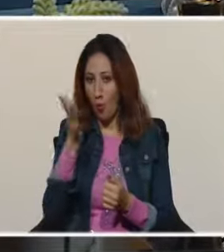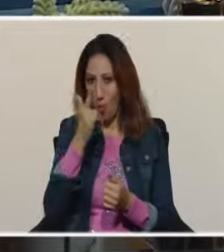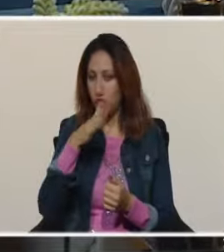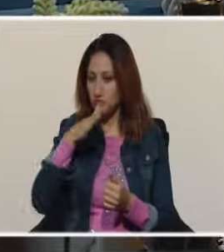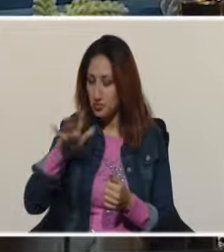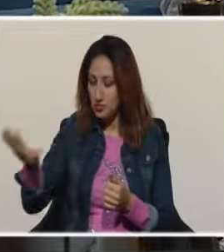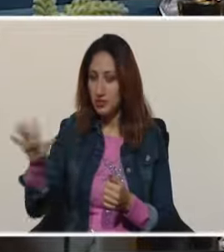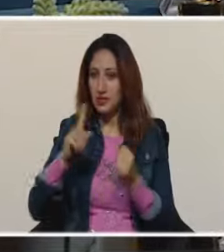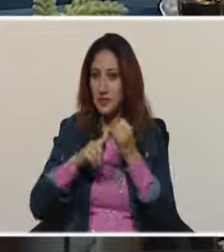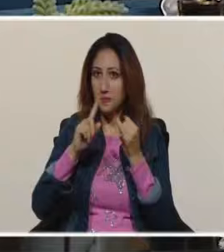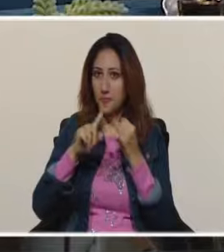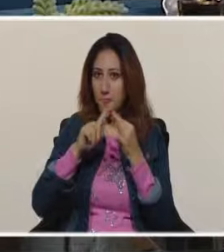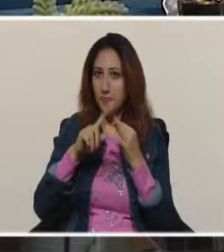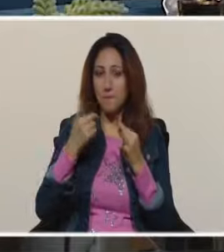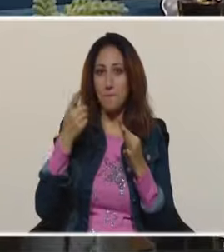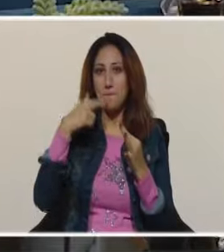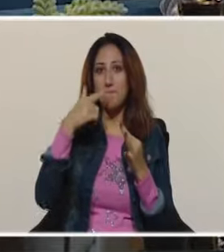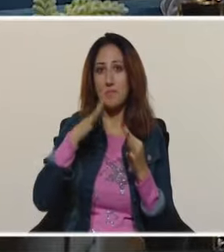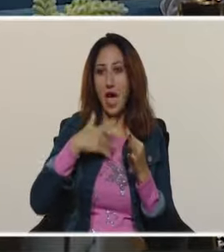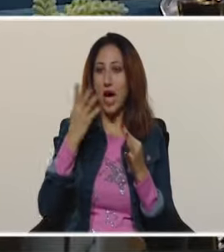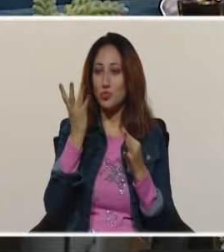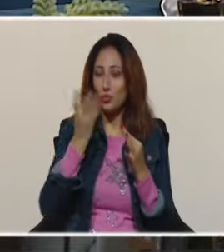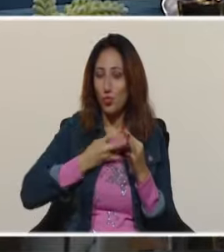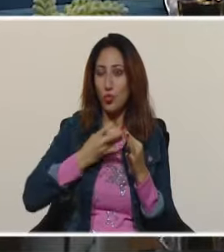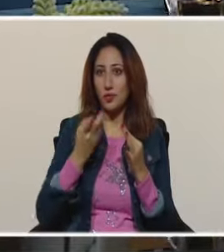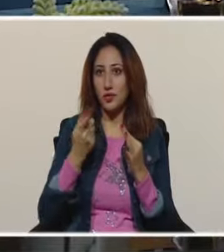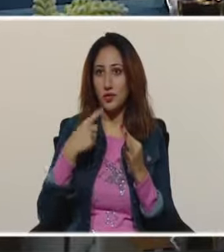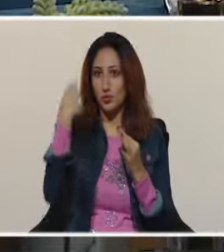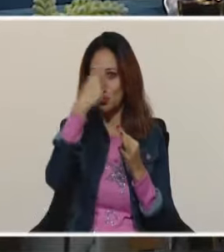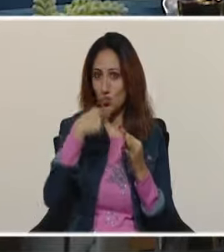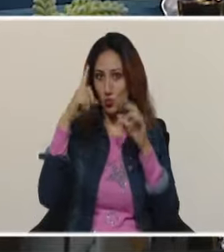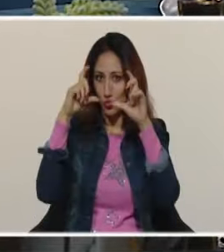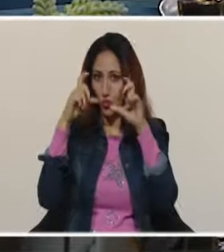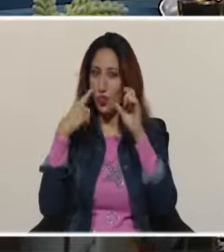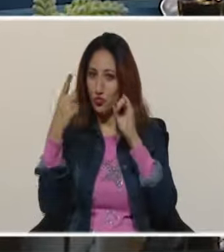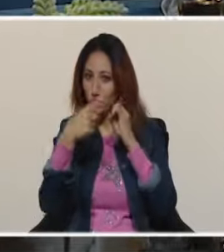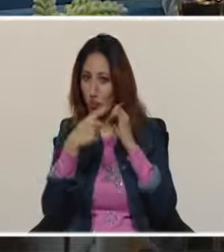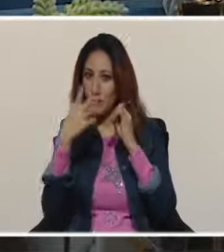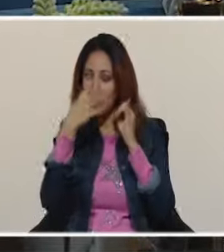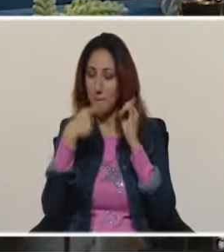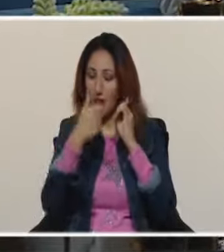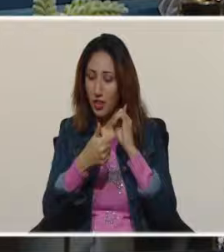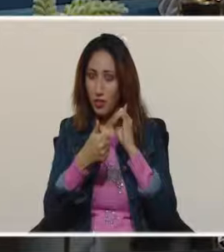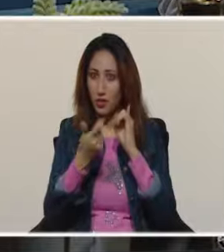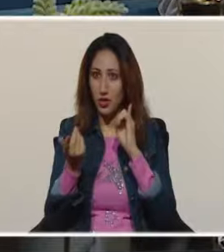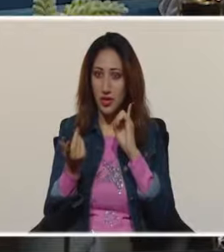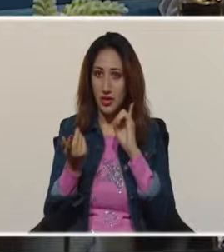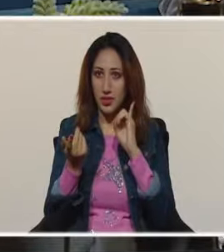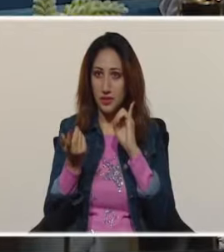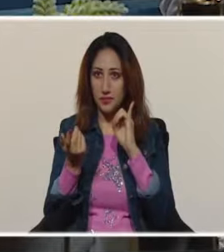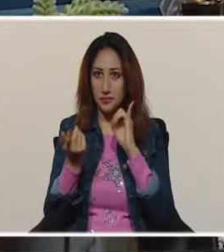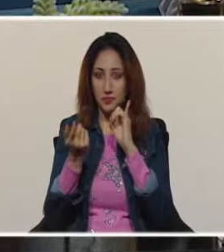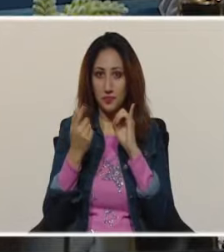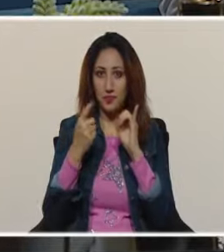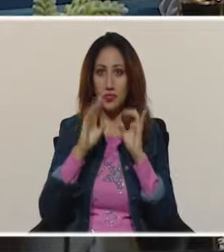لبعض فبقول لها يا بنتي ده واحد دخل لي بيقول لي 1 2 3 بصي شكله الاكونت بتاعه عادي يعني الحاجات اللي بتحصل ما بين. قالت لي ايه ده دخل قال لي